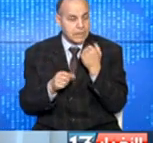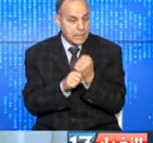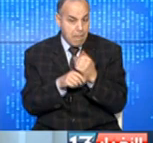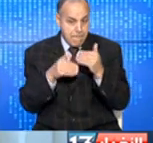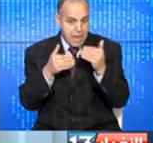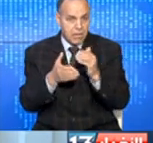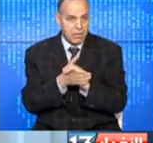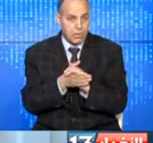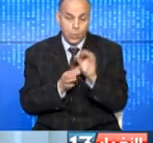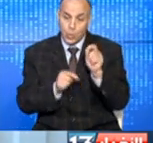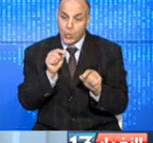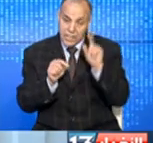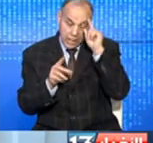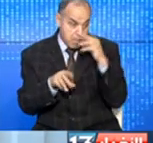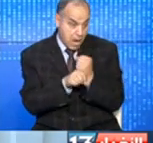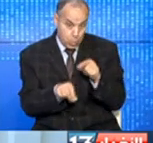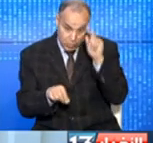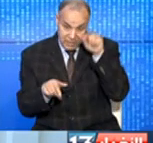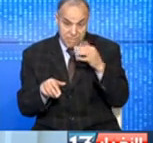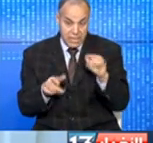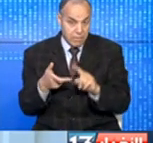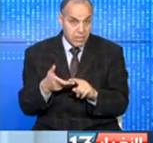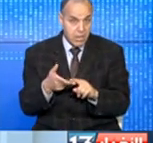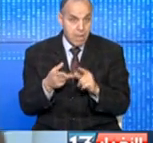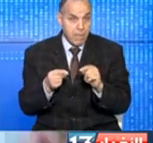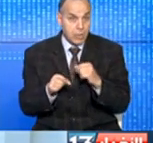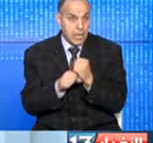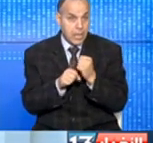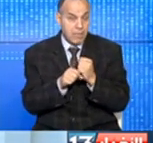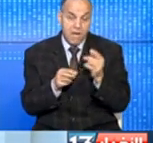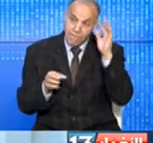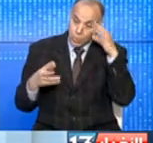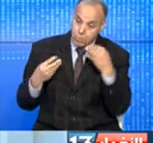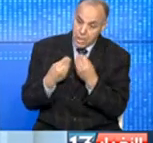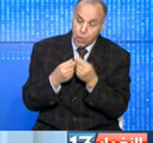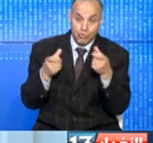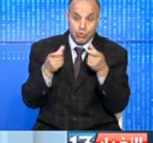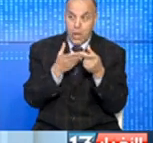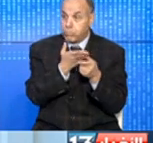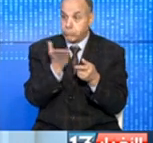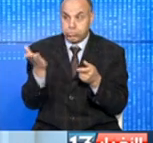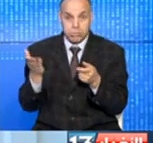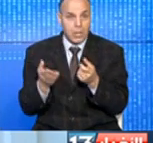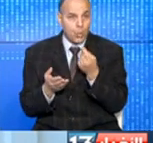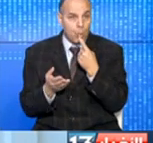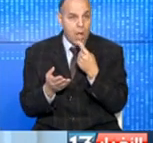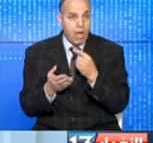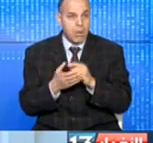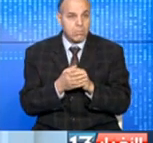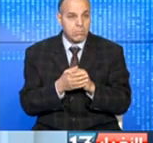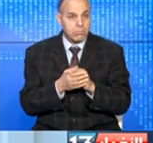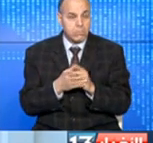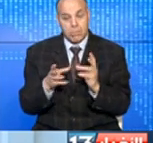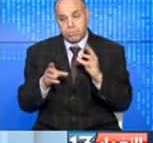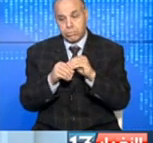فيهم، عنا برشا توانسة احنا يخدمو معنا هوني، وعنا برشا توانسة يخدمو معنا في تونس، خاطر الشركات هذوما الكل عندهم زادة دي سوكرسال